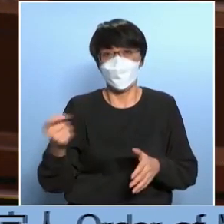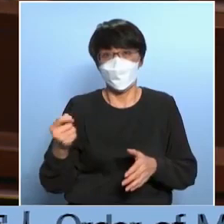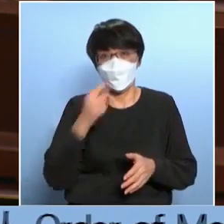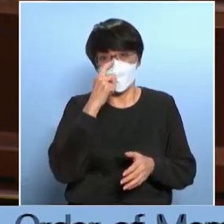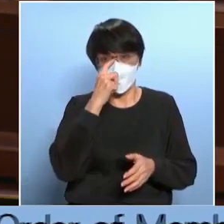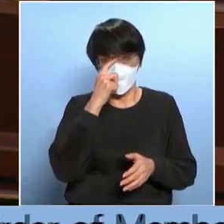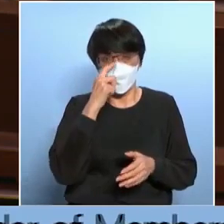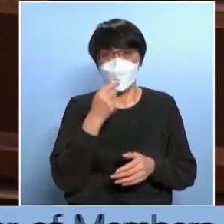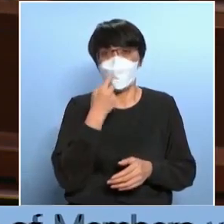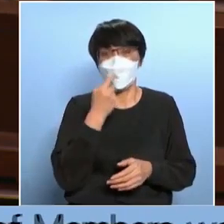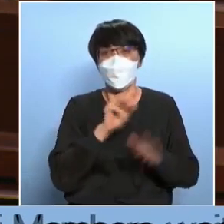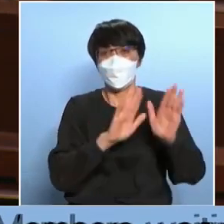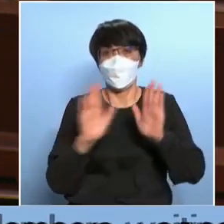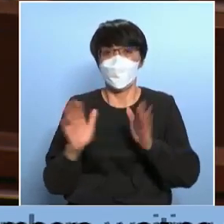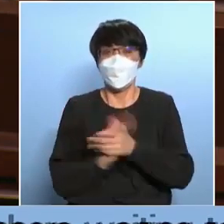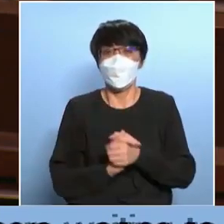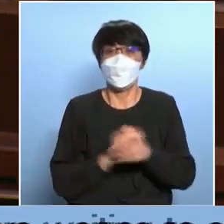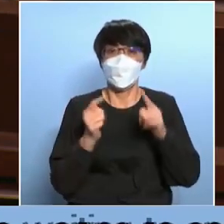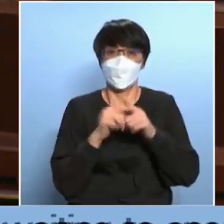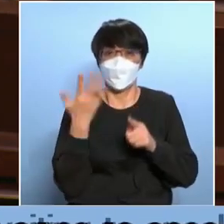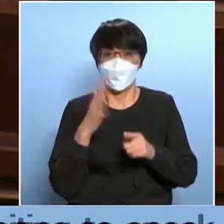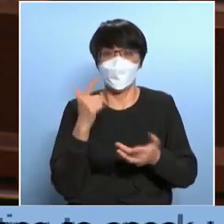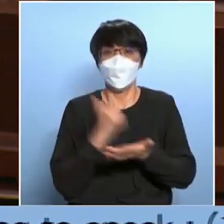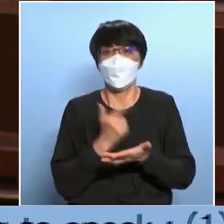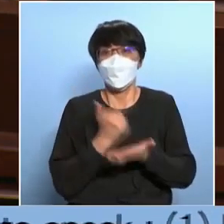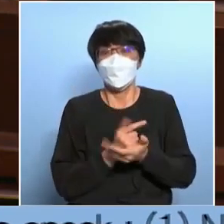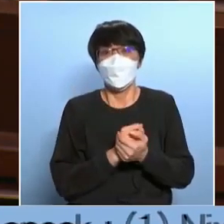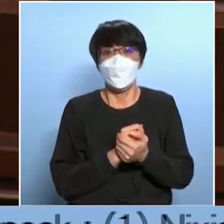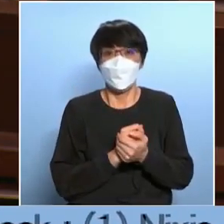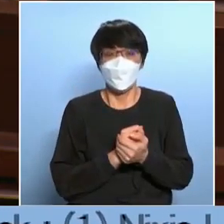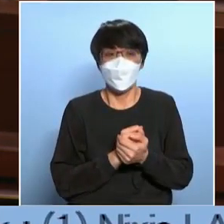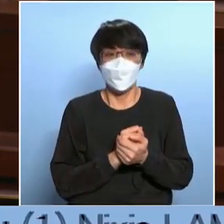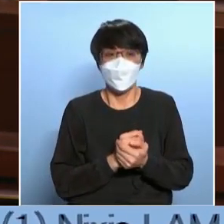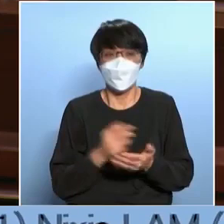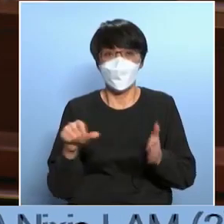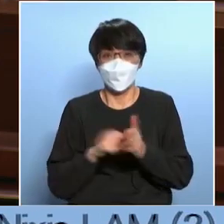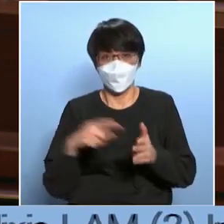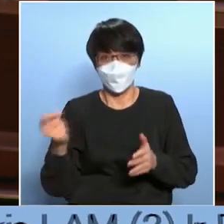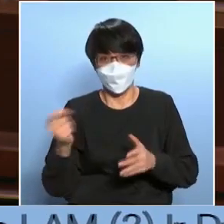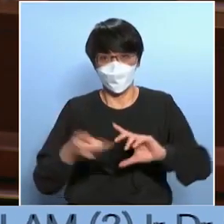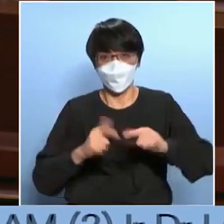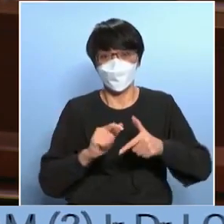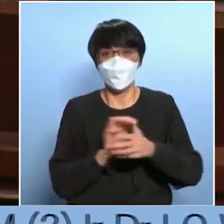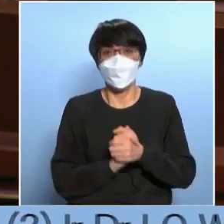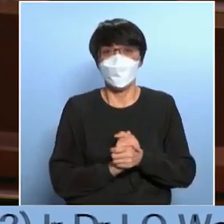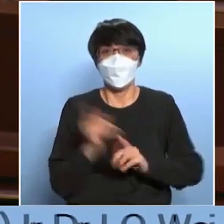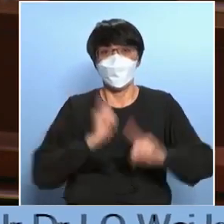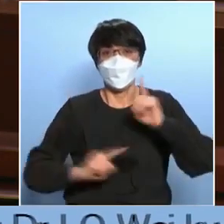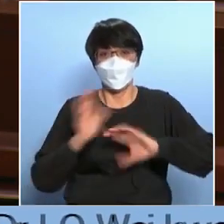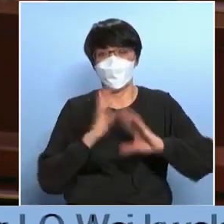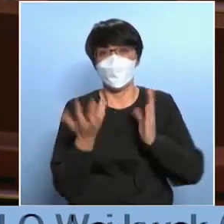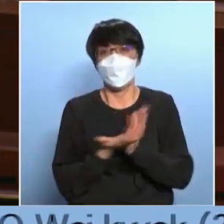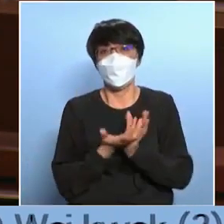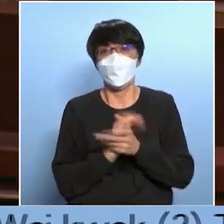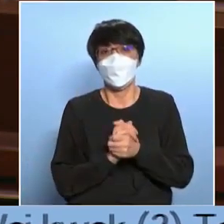加牙醫服務咧，當然係人手最緊要啦。所以我覺得可能最快嘅方法咧，都係自由黨講嗰、那